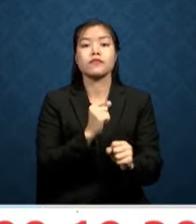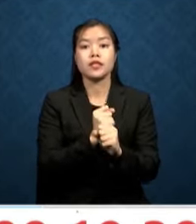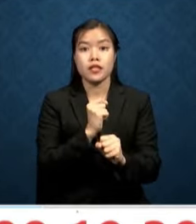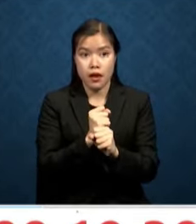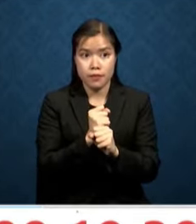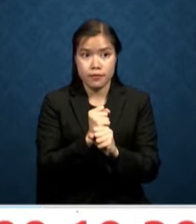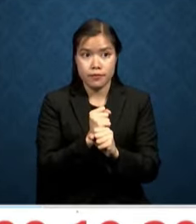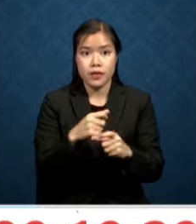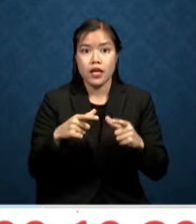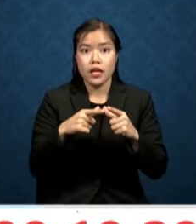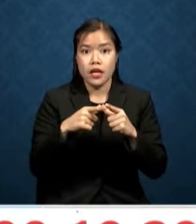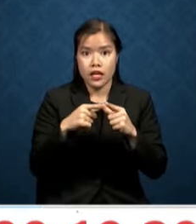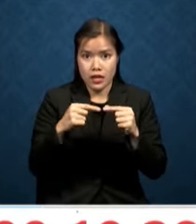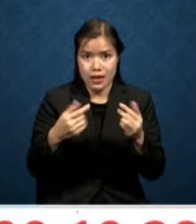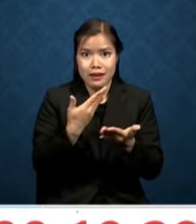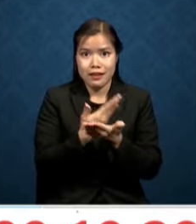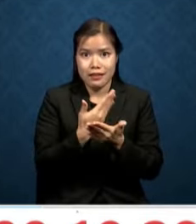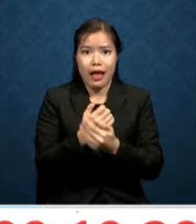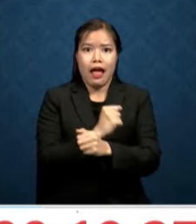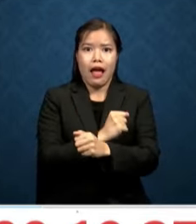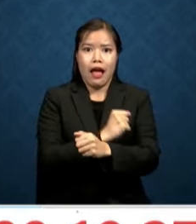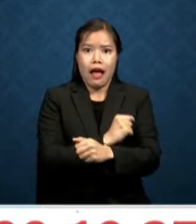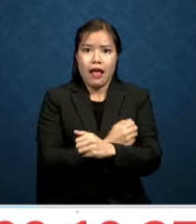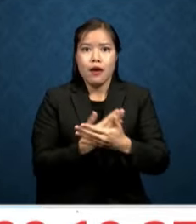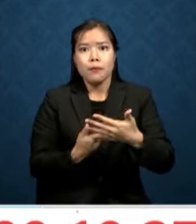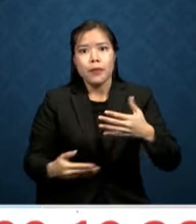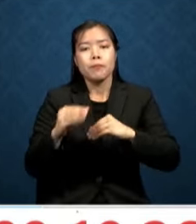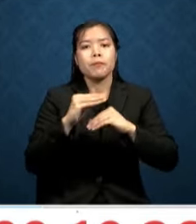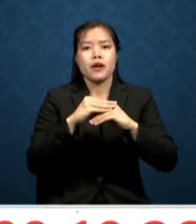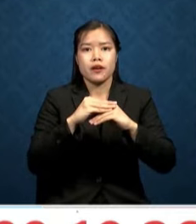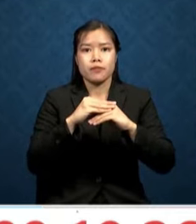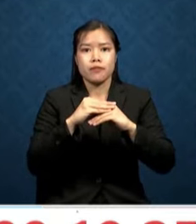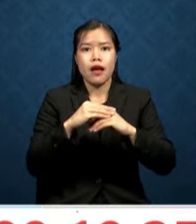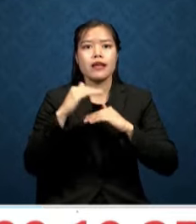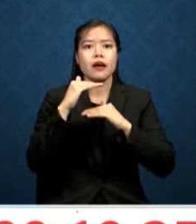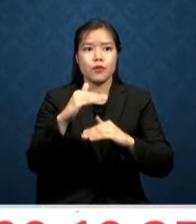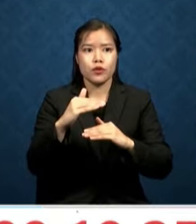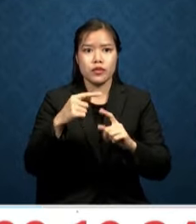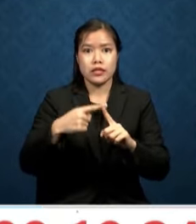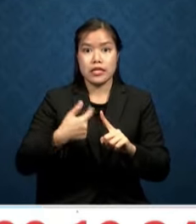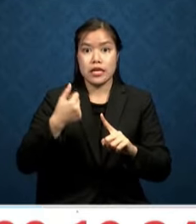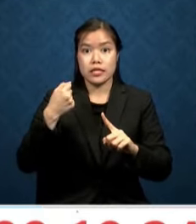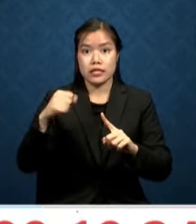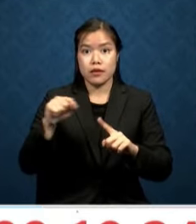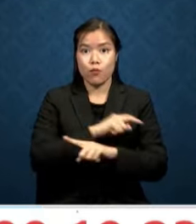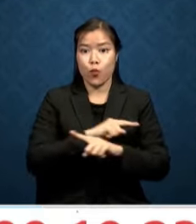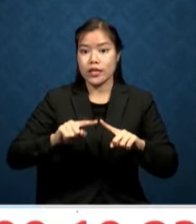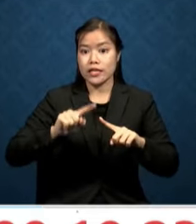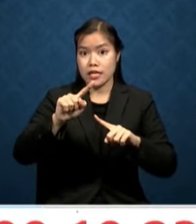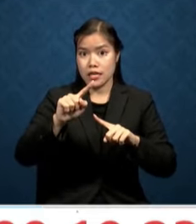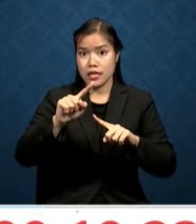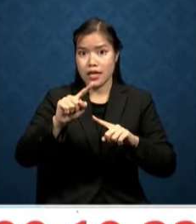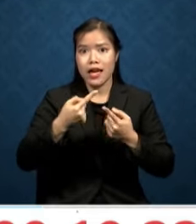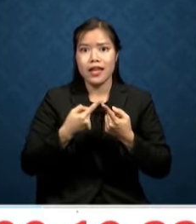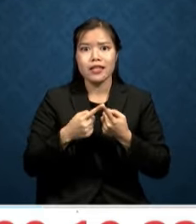องของมาตรการในการขึ้นค่าแรงขั้นต่ำทั่วประเทศนะฮะที่มีการกำหนดไว้ในวันที่1ตุลาคมที่ผ่านมานะครับแ